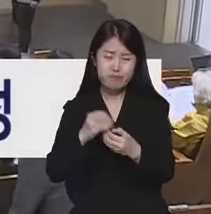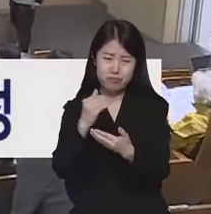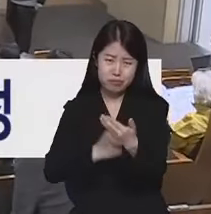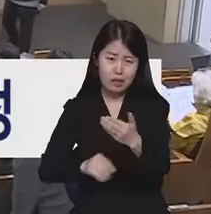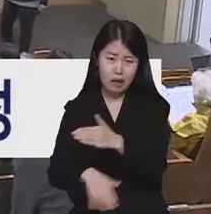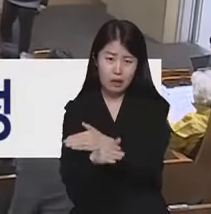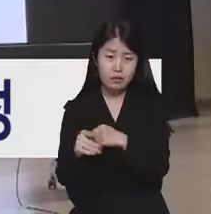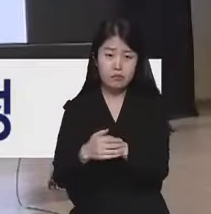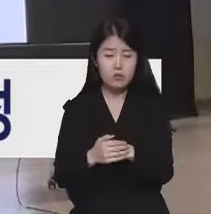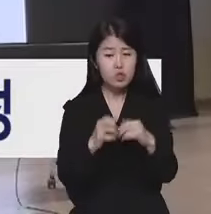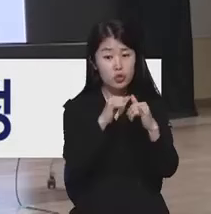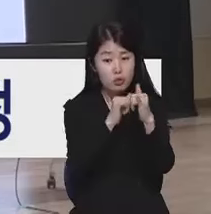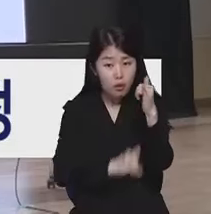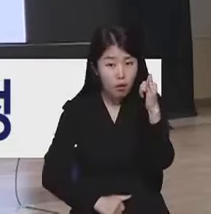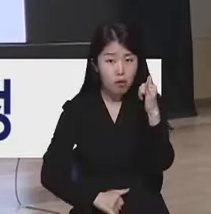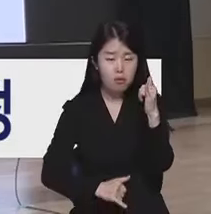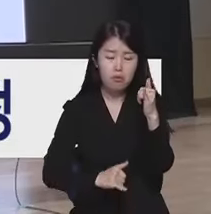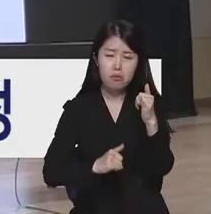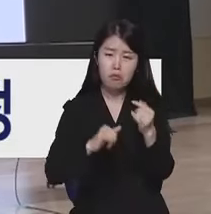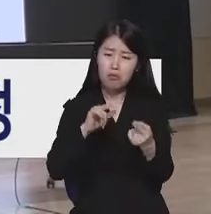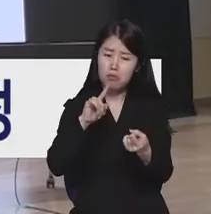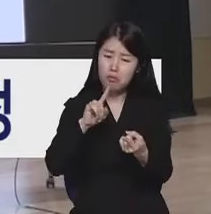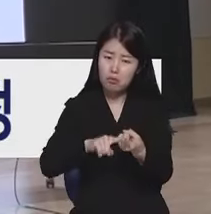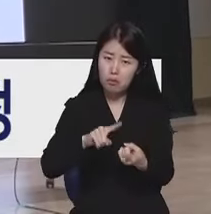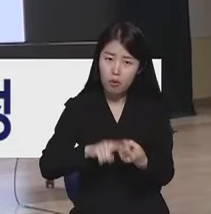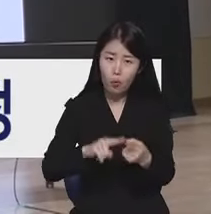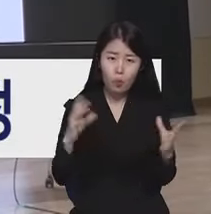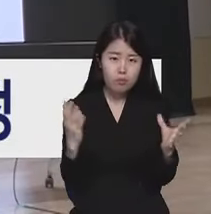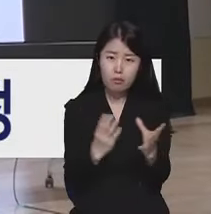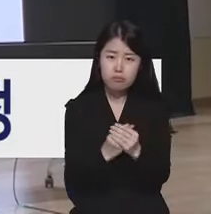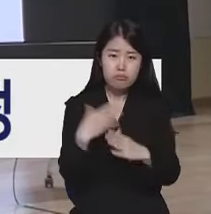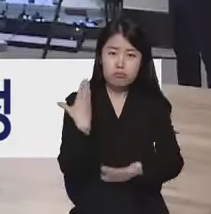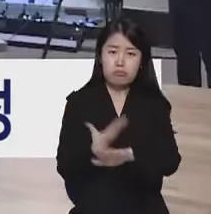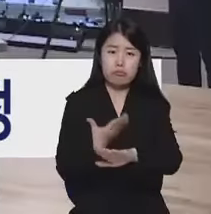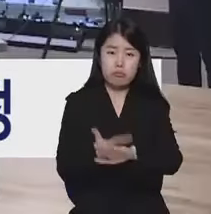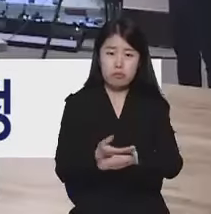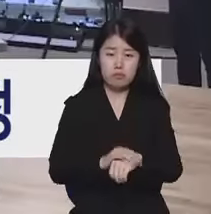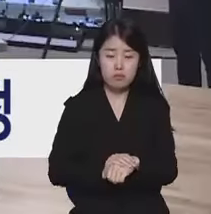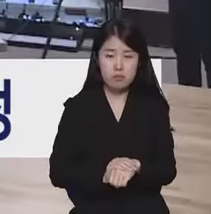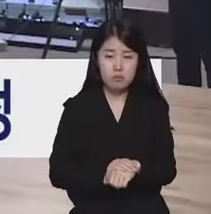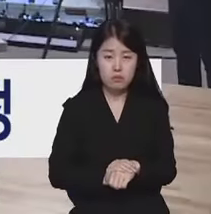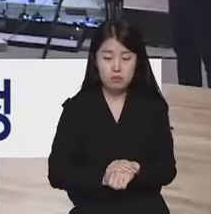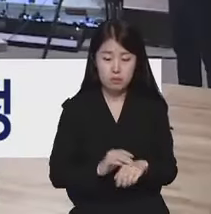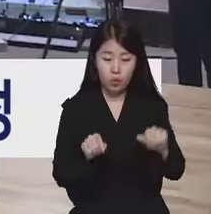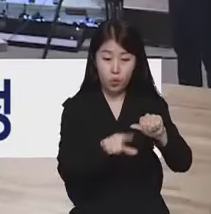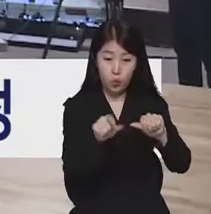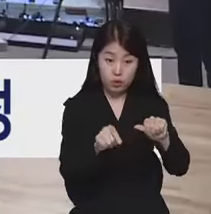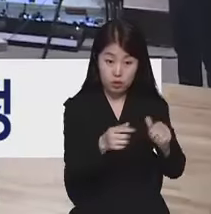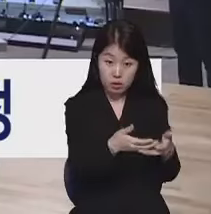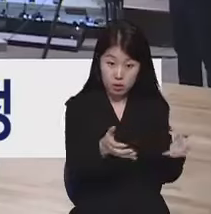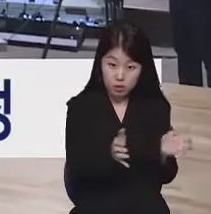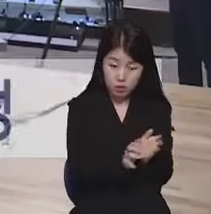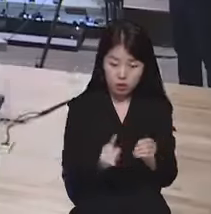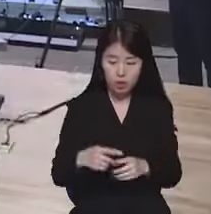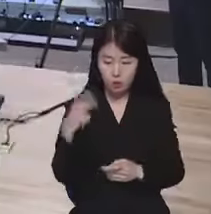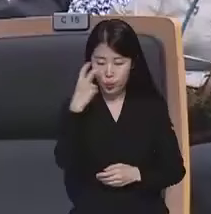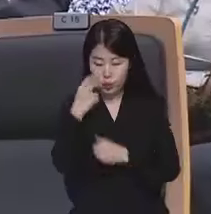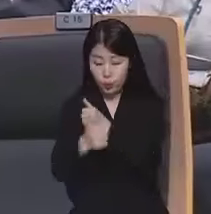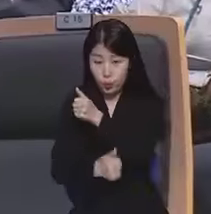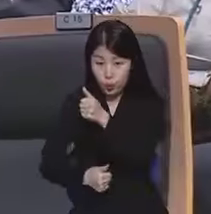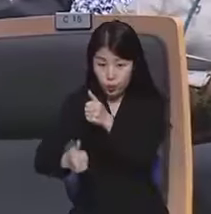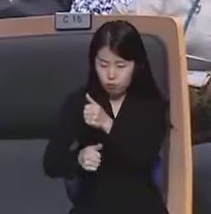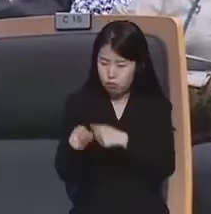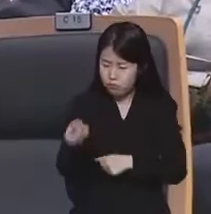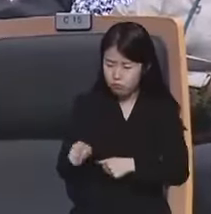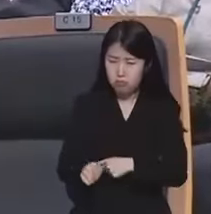확정된 역사적 사실을 비틀거나 뒤집은 겁니다. 5월 단체는 조사 내용 설명을 위해 광주를 찾은 진상규명위원회를